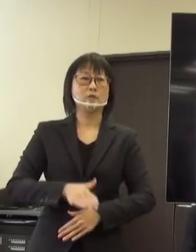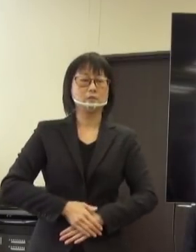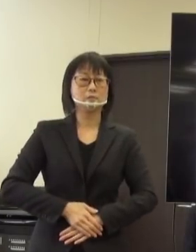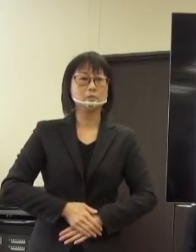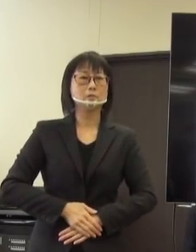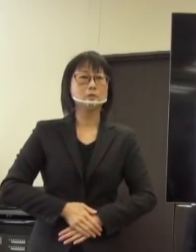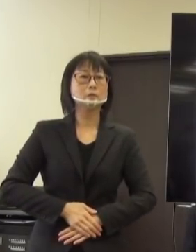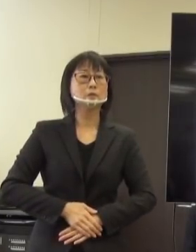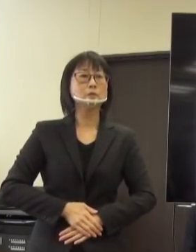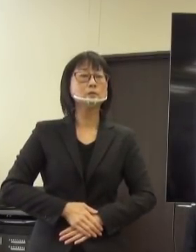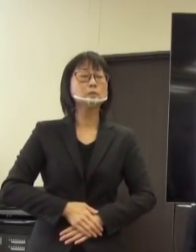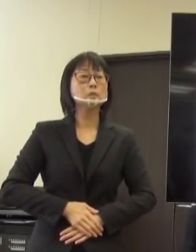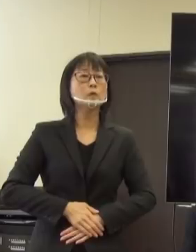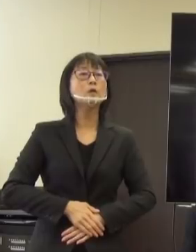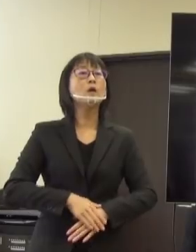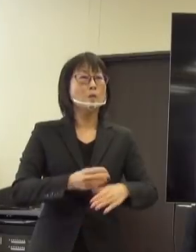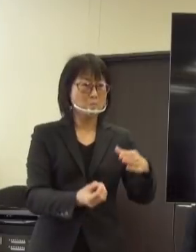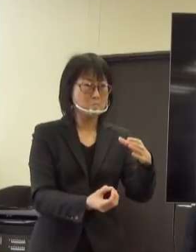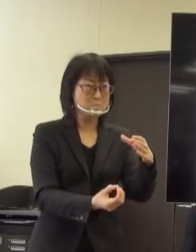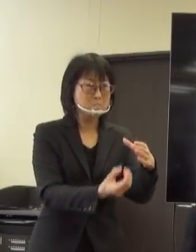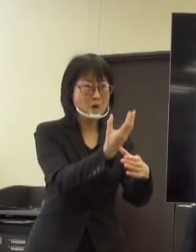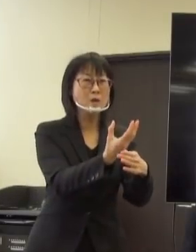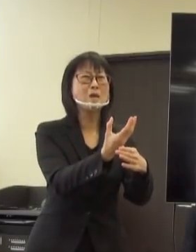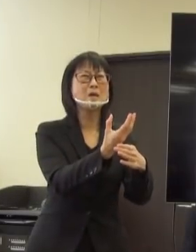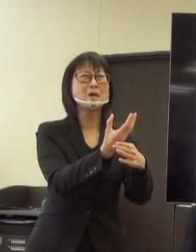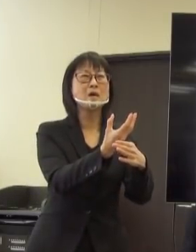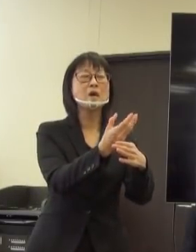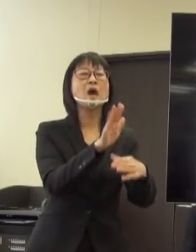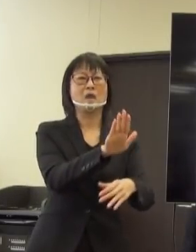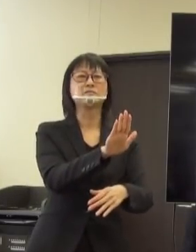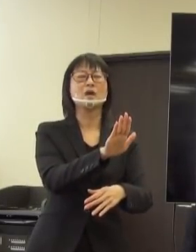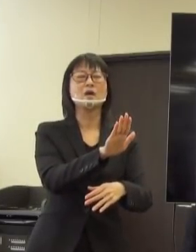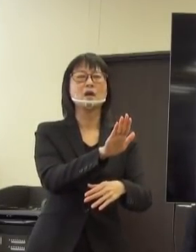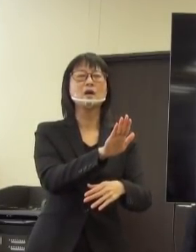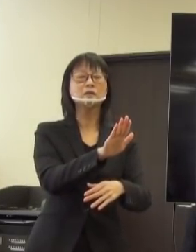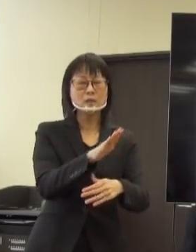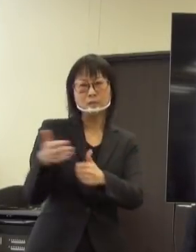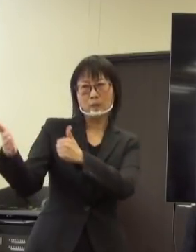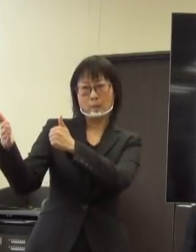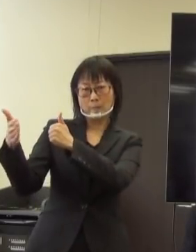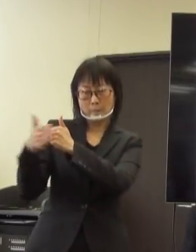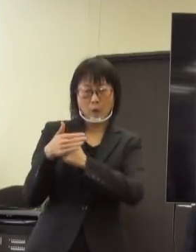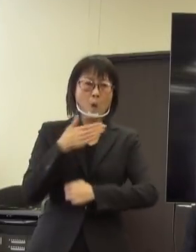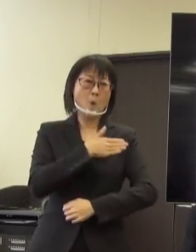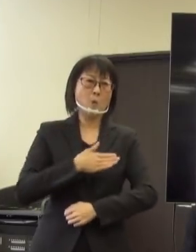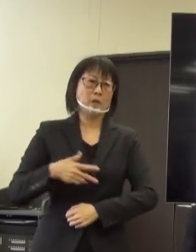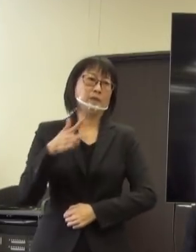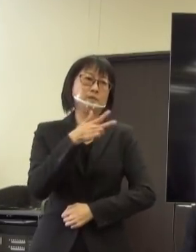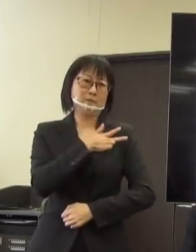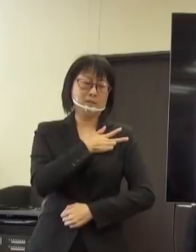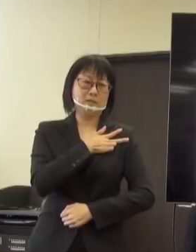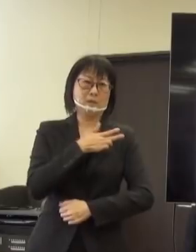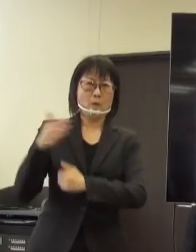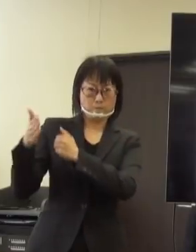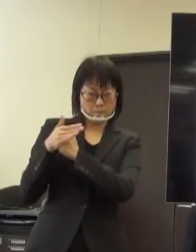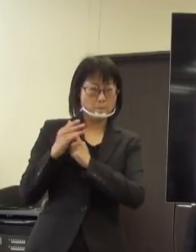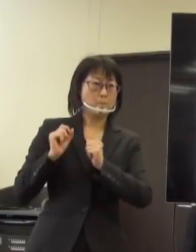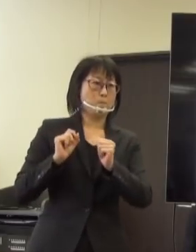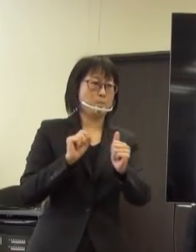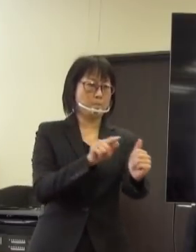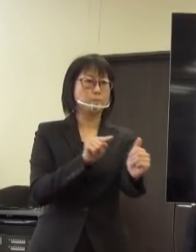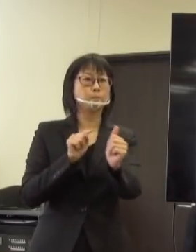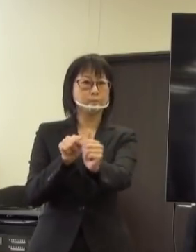る、増員を、まあ、していただけると、まあ、このようなお話を今させていただいております